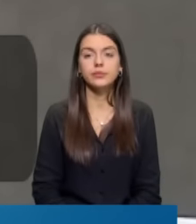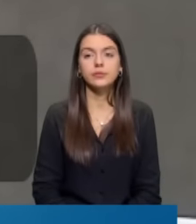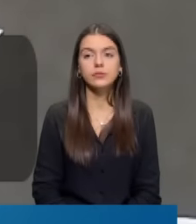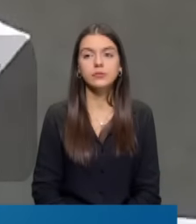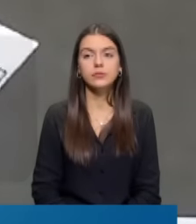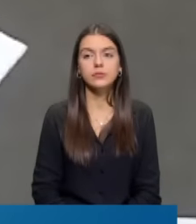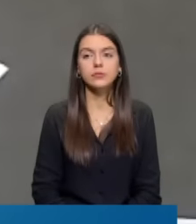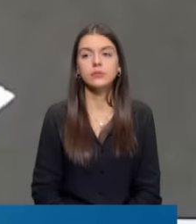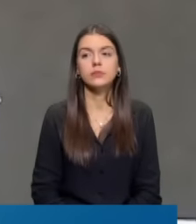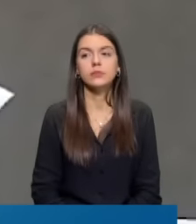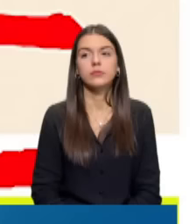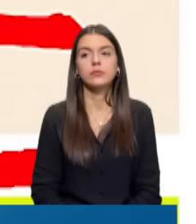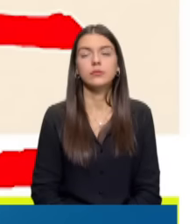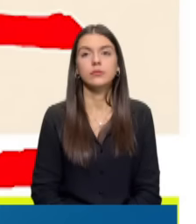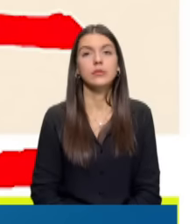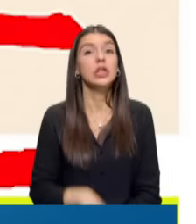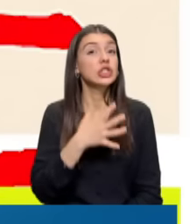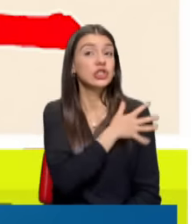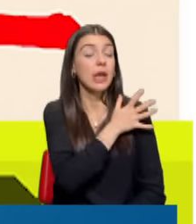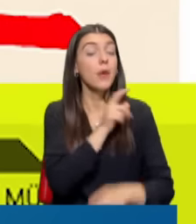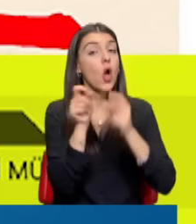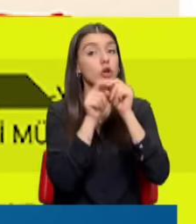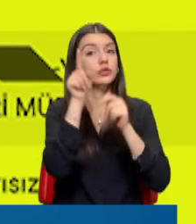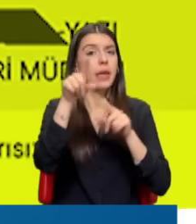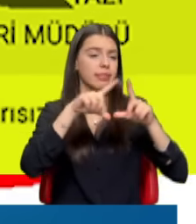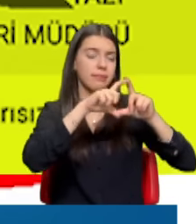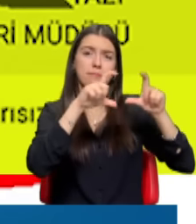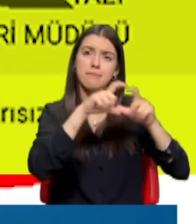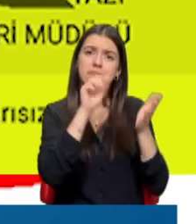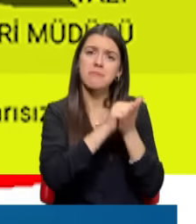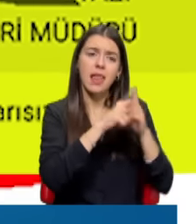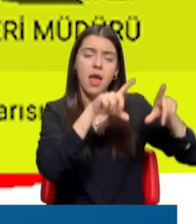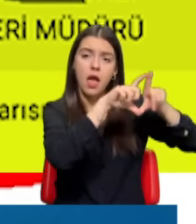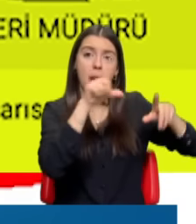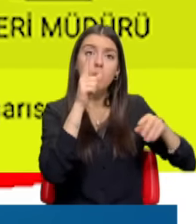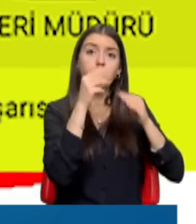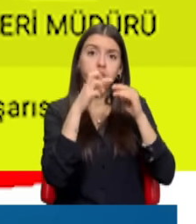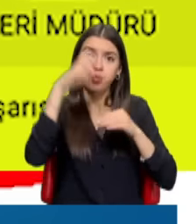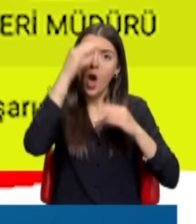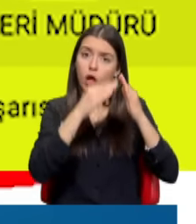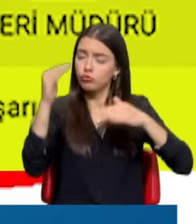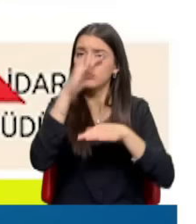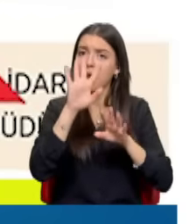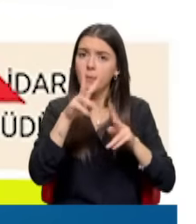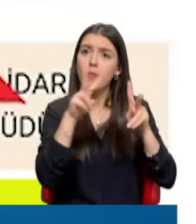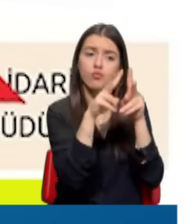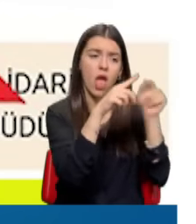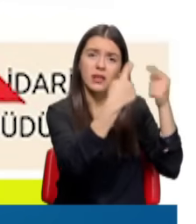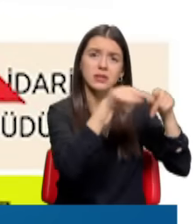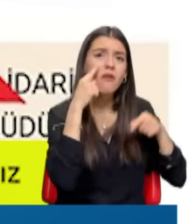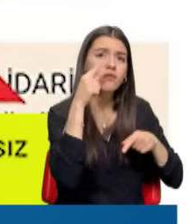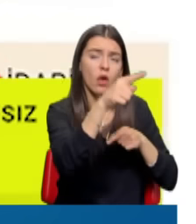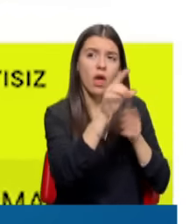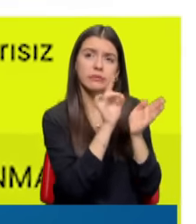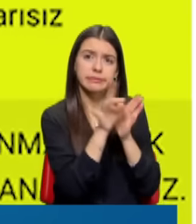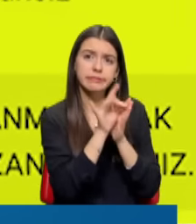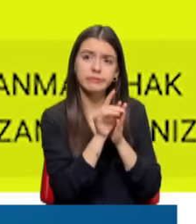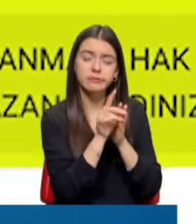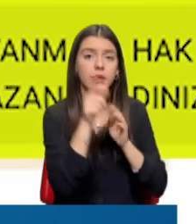var elimizde. CHP'li Öztürkmen belgeleriyle alınan yüksek puanlara rağmen mülakatta elenerek yerlerine yazılı